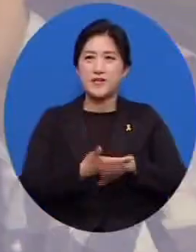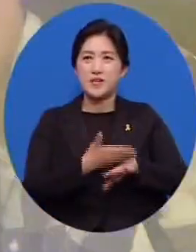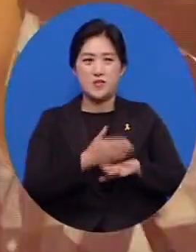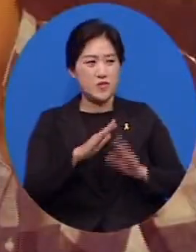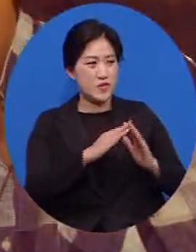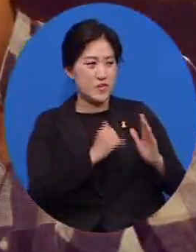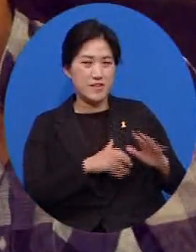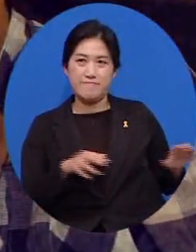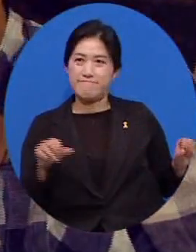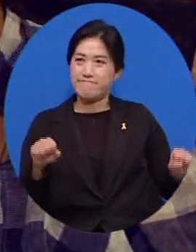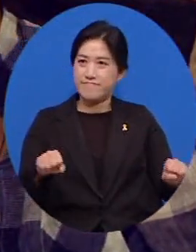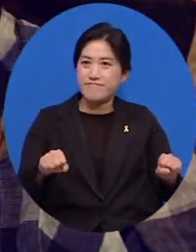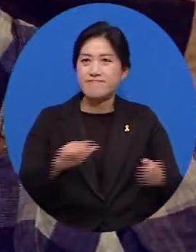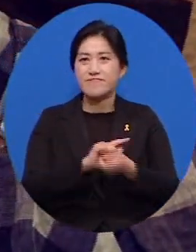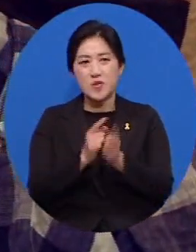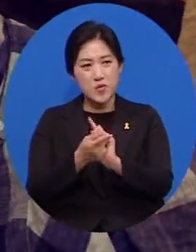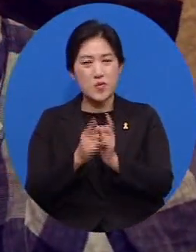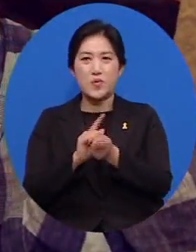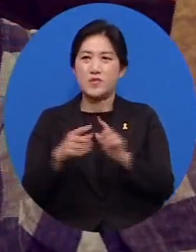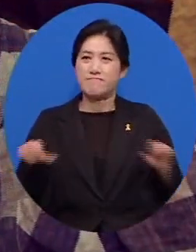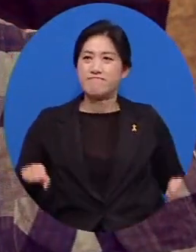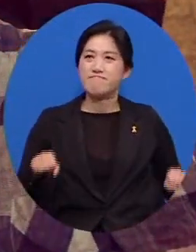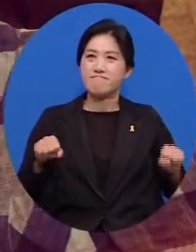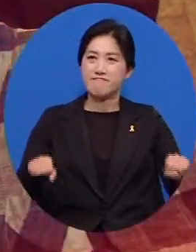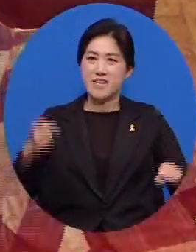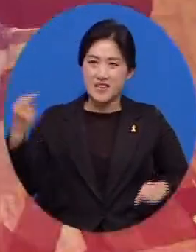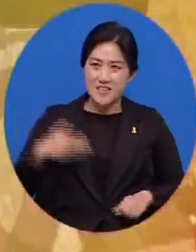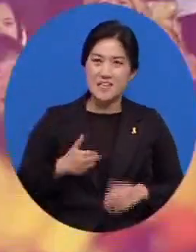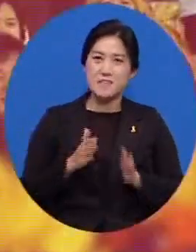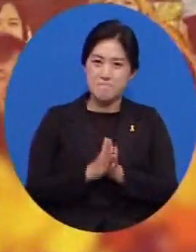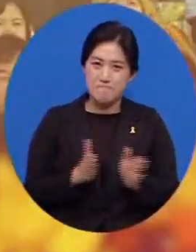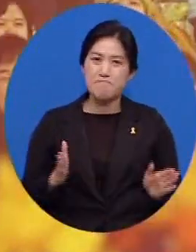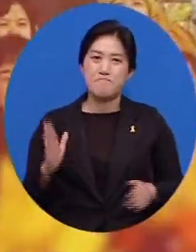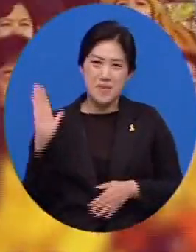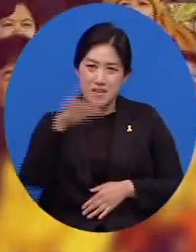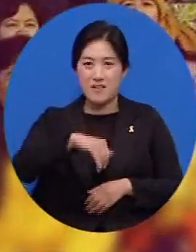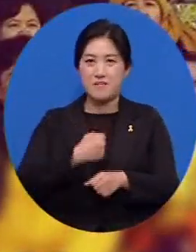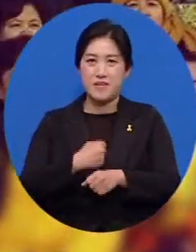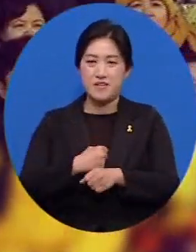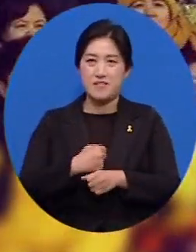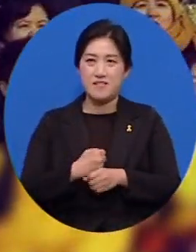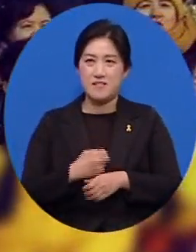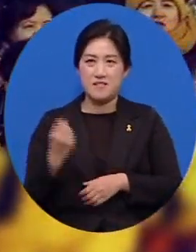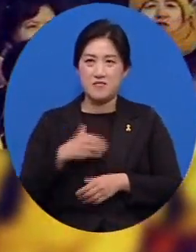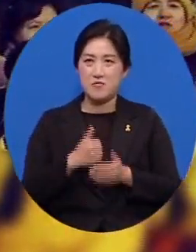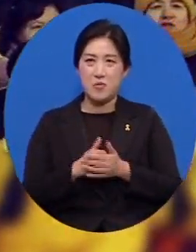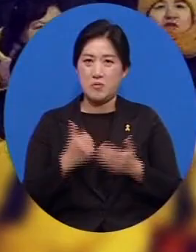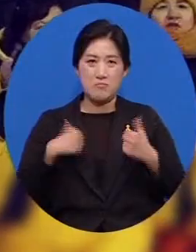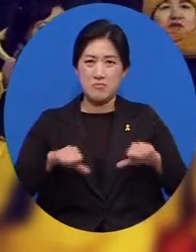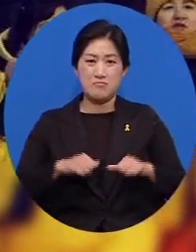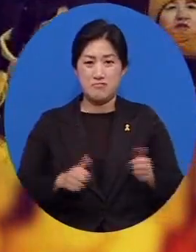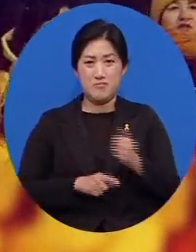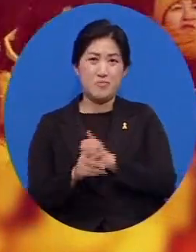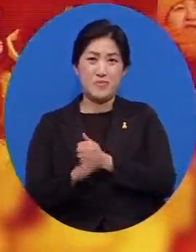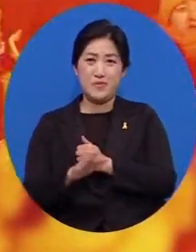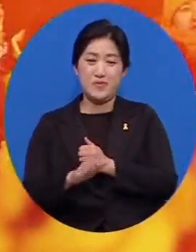우리 가족들 서로 손잡고 그렇게 다시 가볼까? 또 못할 건 뭐야?